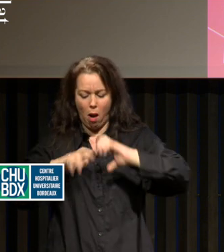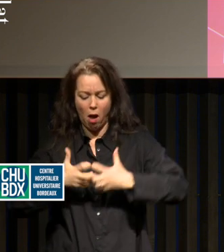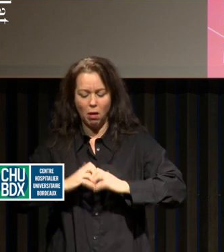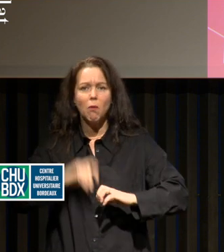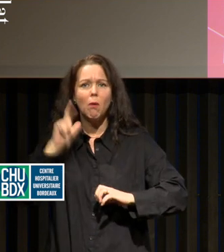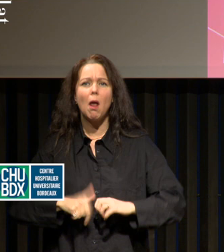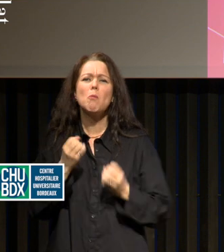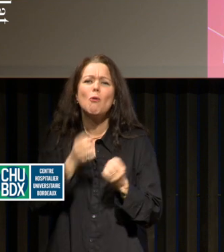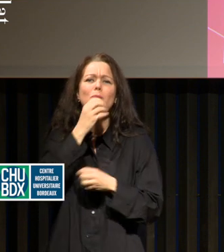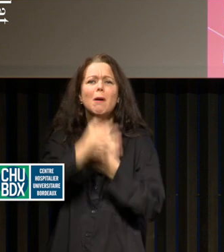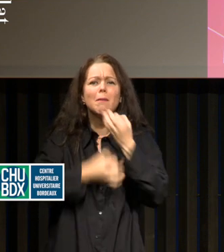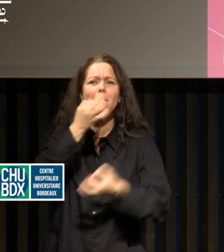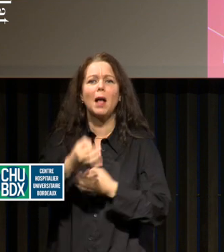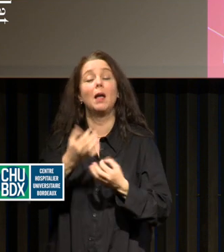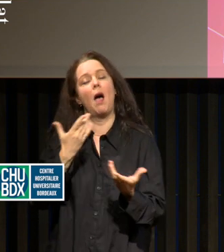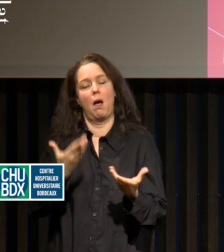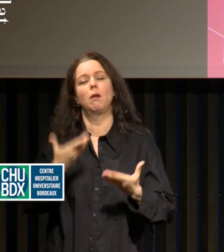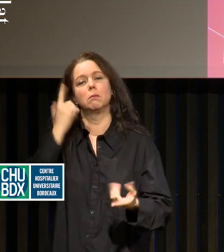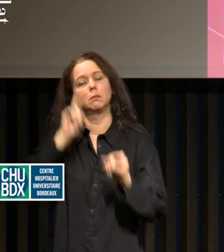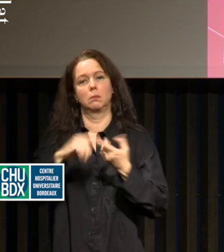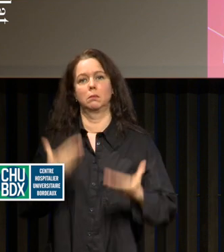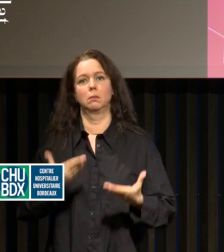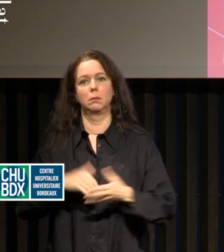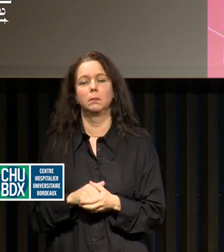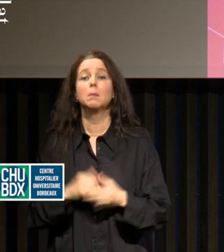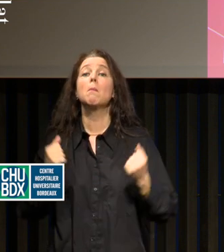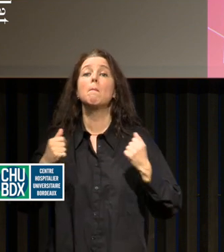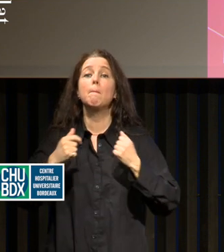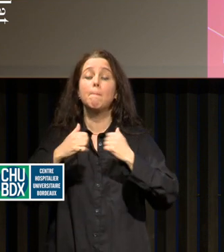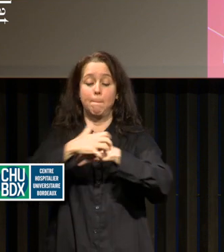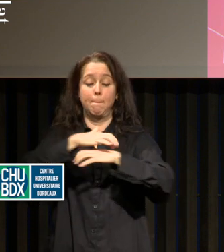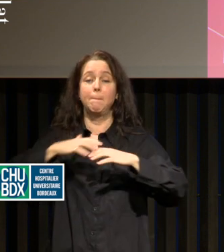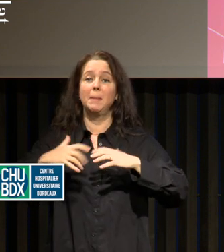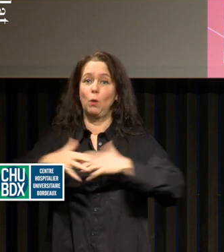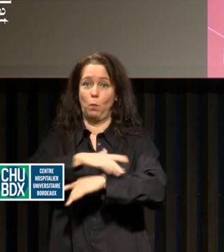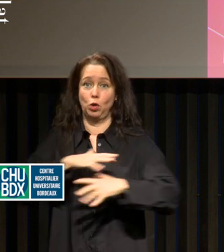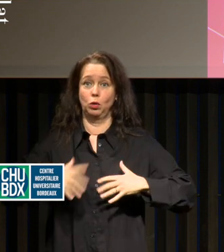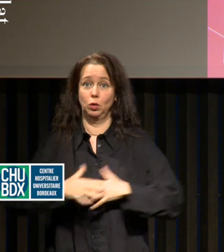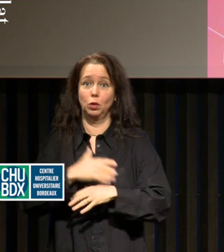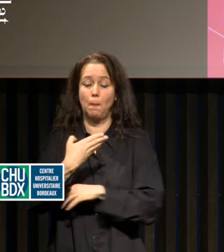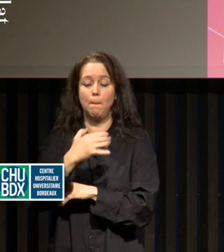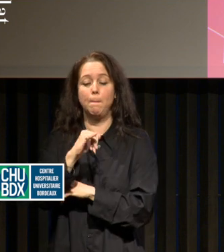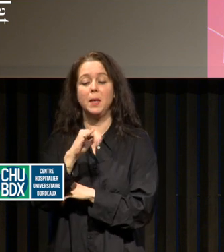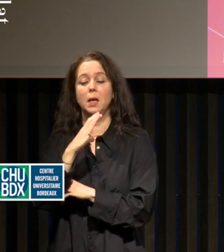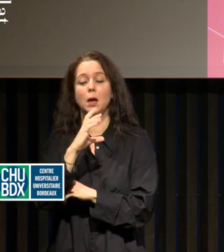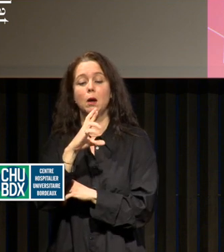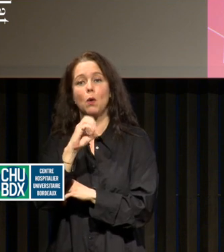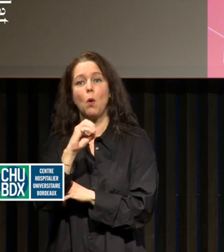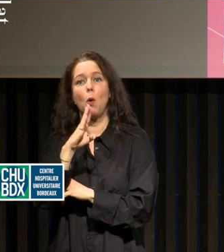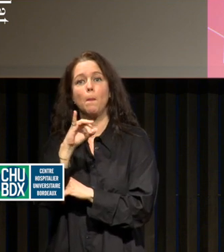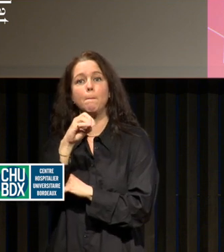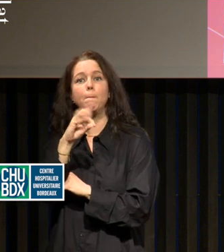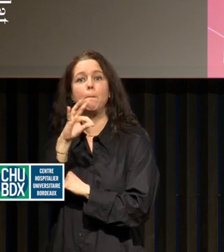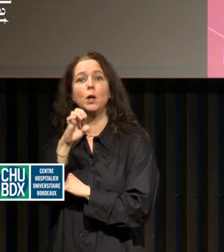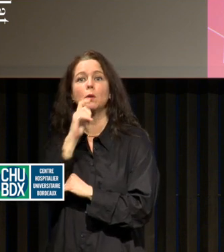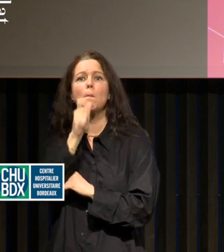à travers la discussion sur le microbiote, puisque le microbiote, c'est en fait le nom aujourd'hui qu'on donne, le nom moderne, à ce qu'on appelait auparavant la